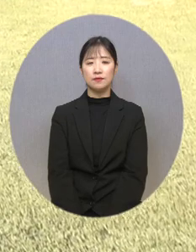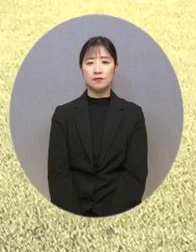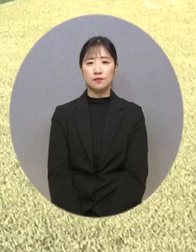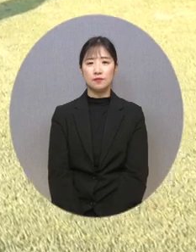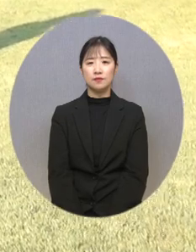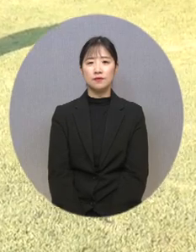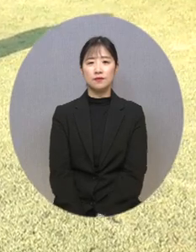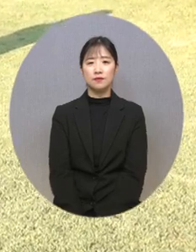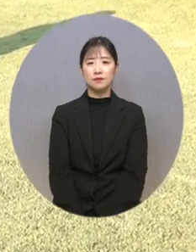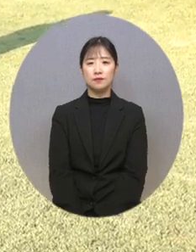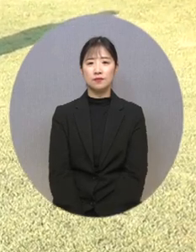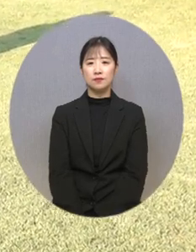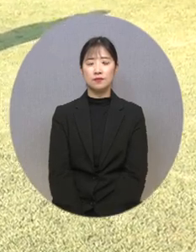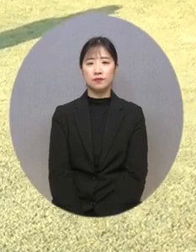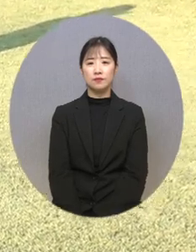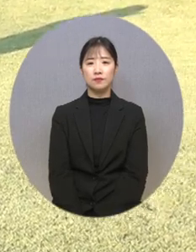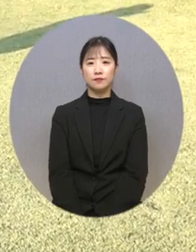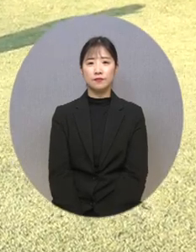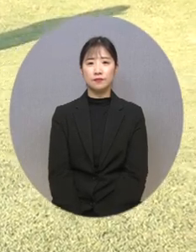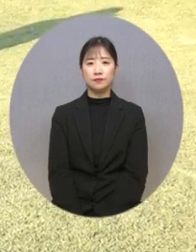약간 내리막.